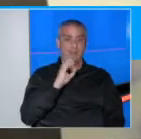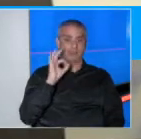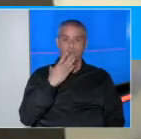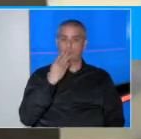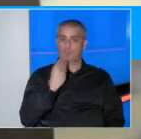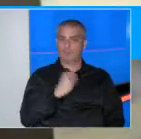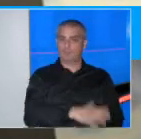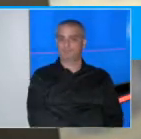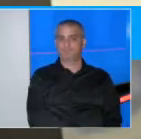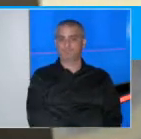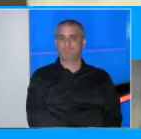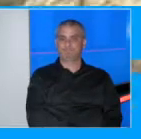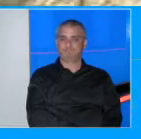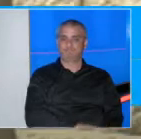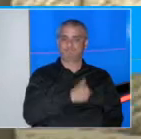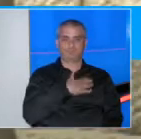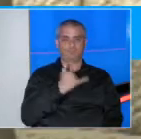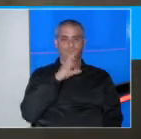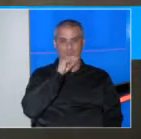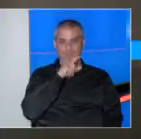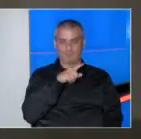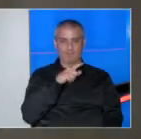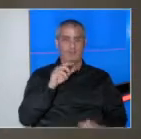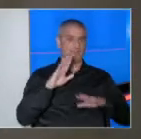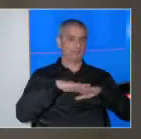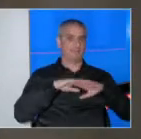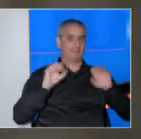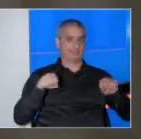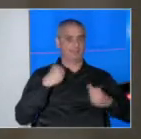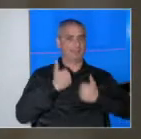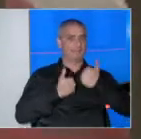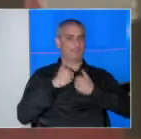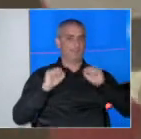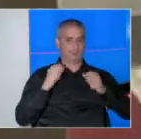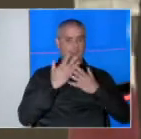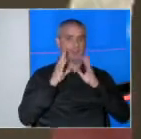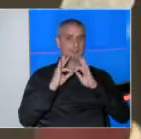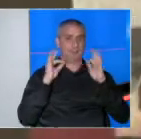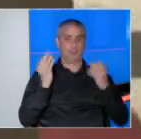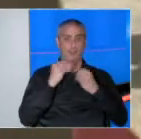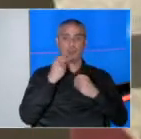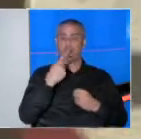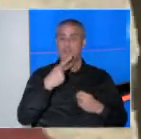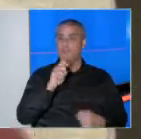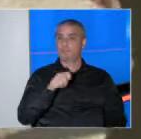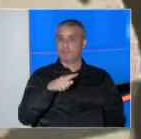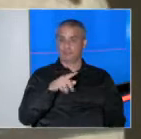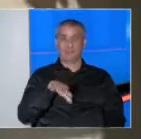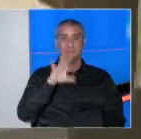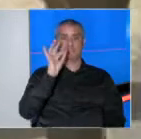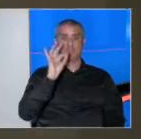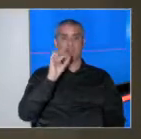רבה. יום טוב. אנחנו רוצים להתעסק עכשיו בנשיאות, המרוץ לנשיאות, הוא יצא לדרך, ובעוד יומיים הכנסת